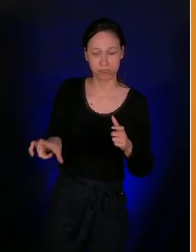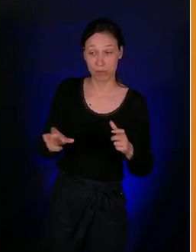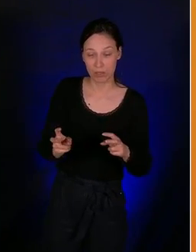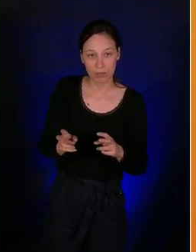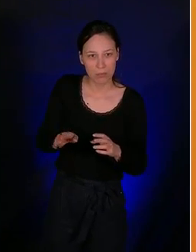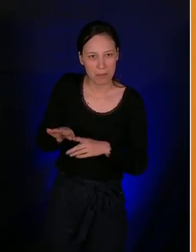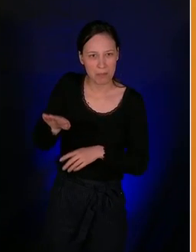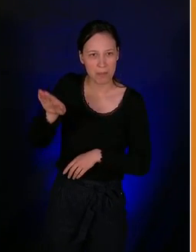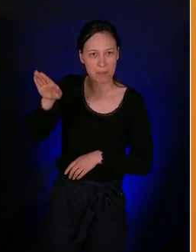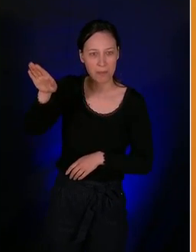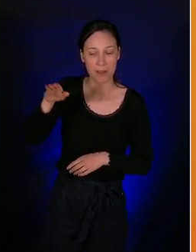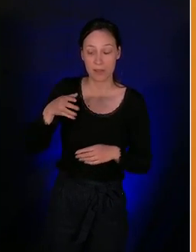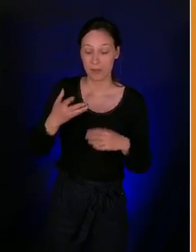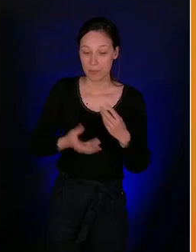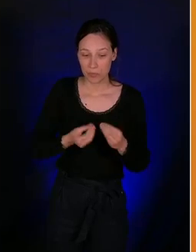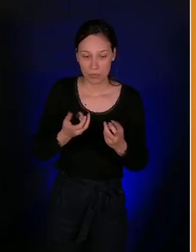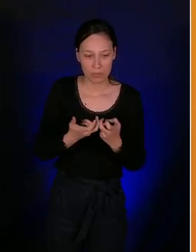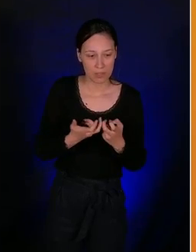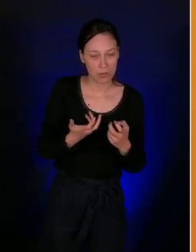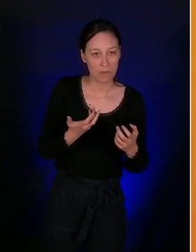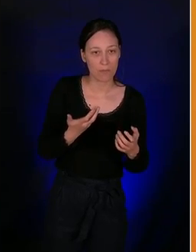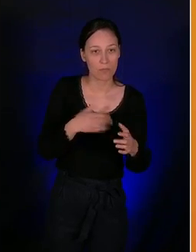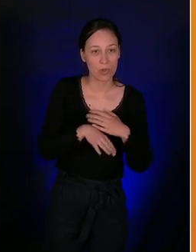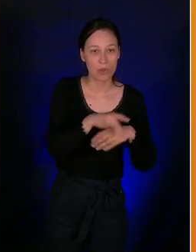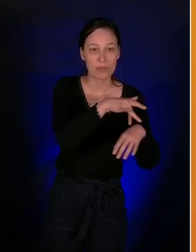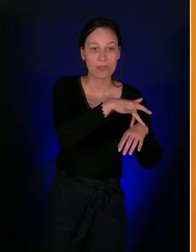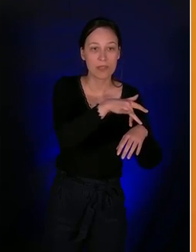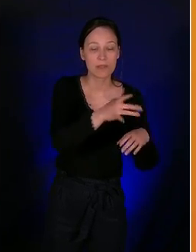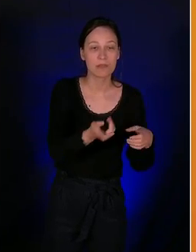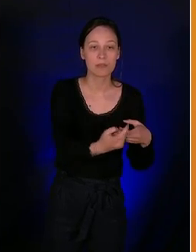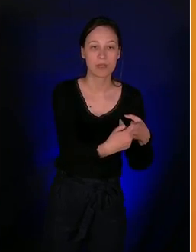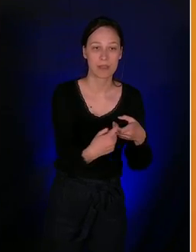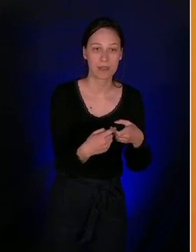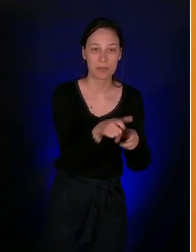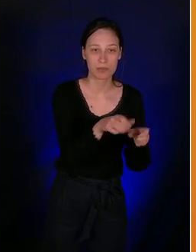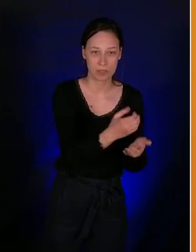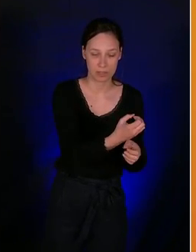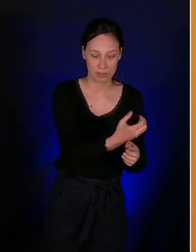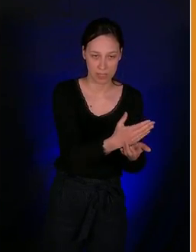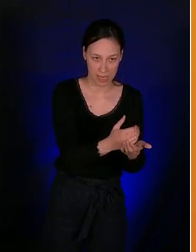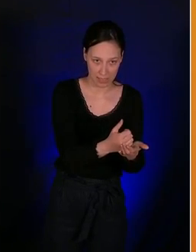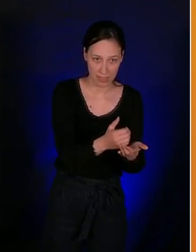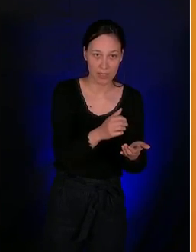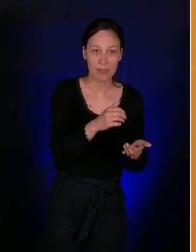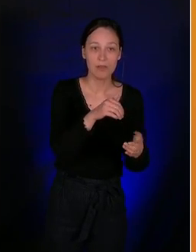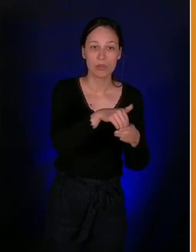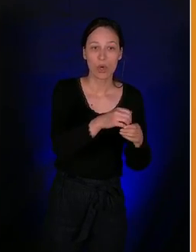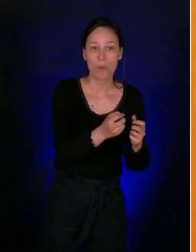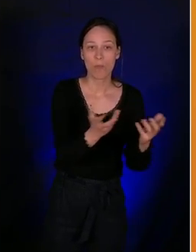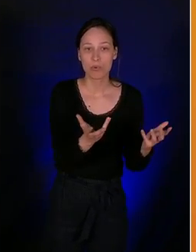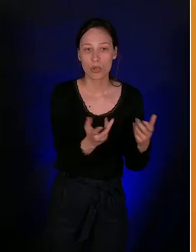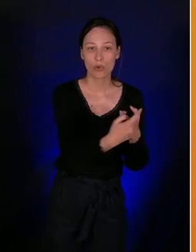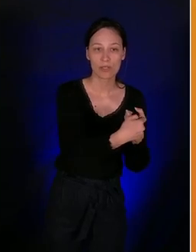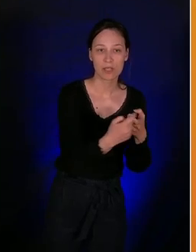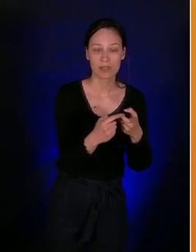les sites des salariés syndiqués, certes, mais qui appartiennent à plusieurs fédérations, avec